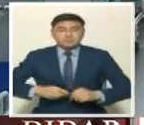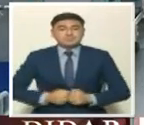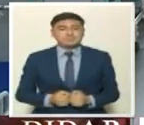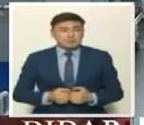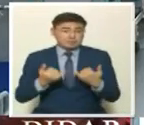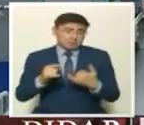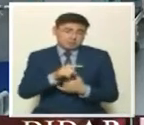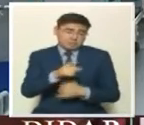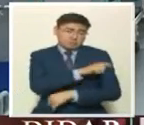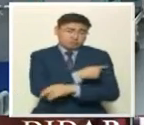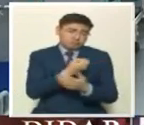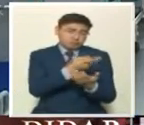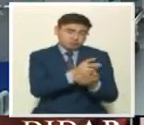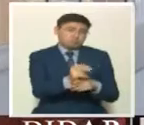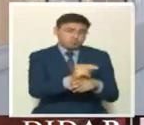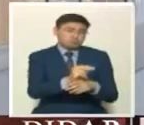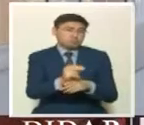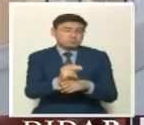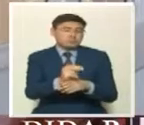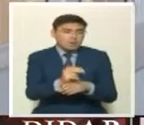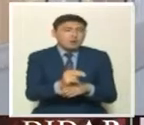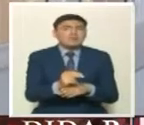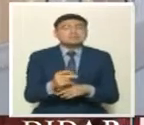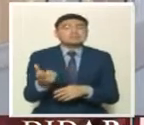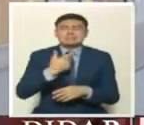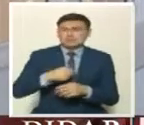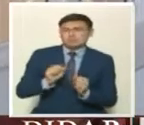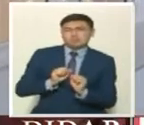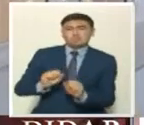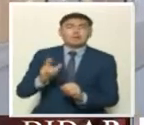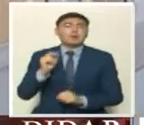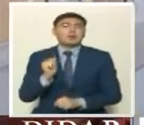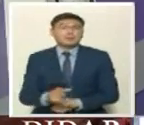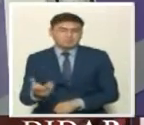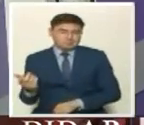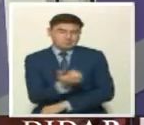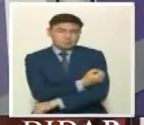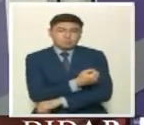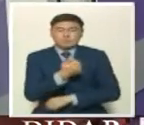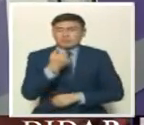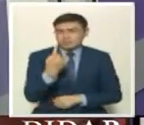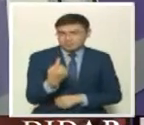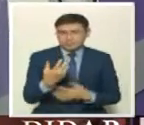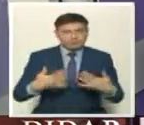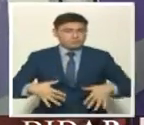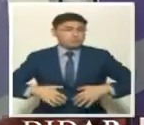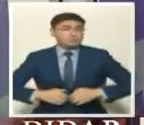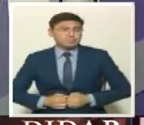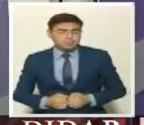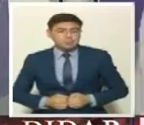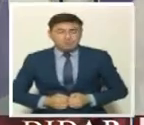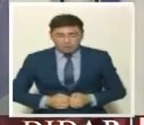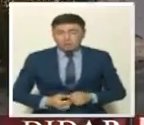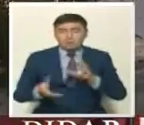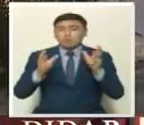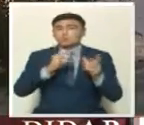получают лечение в поликлиниках. Единственным способом противостоять инфекции остается вакцинация. С 2021 года в регионе первым